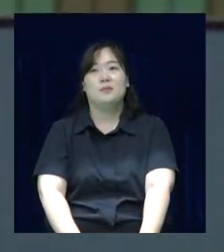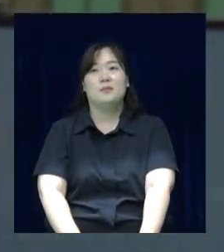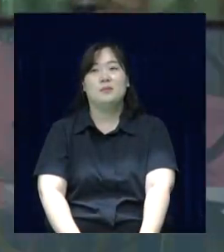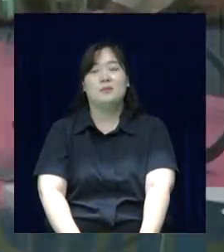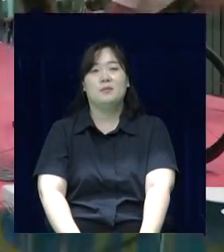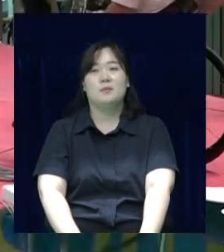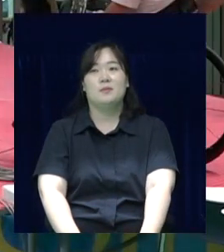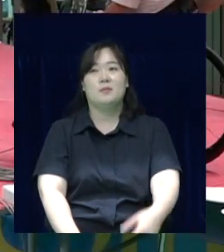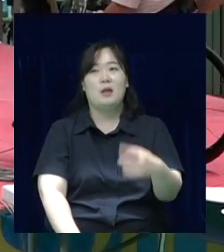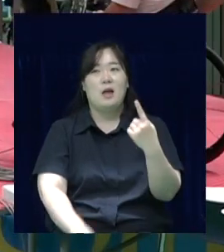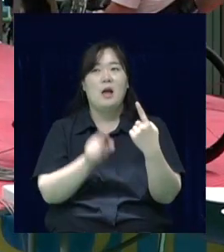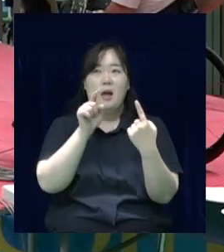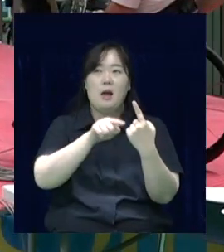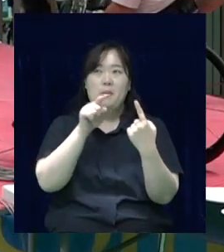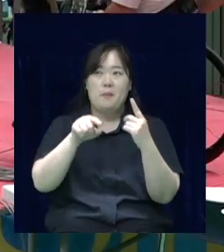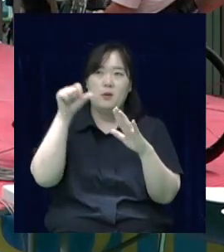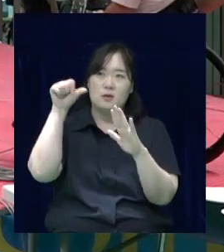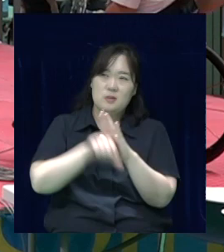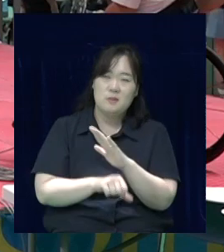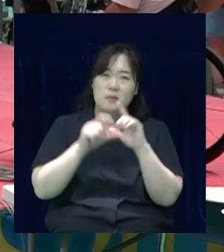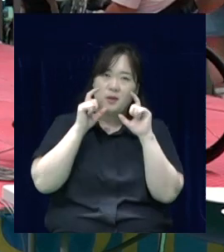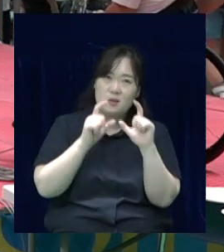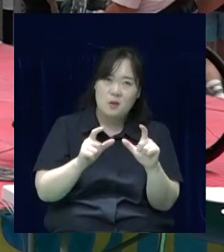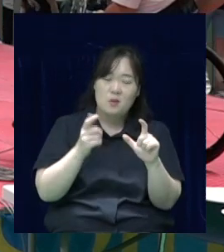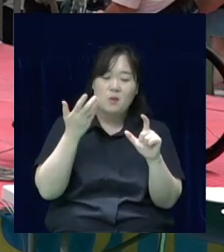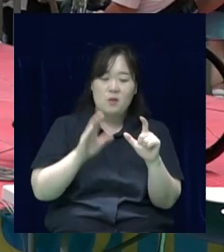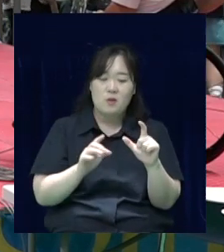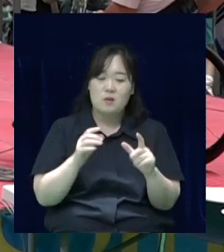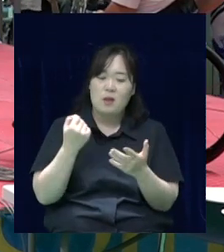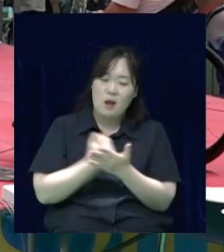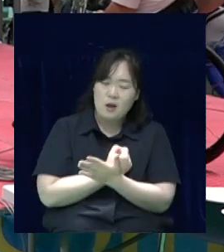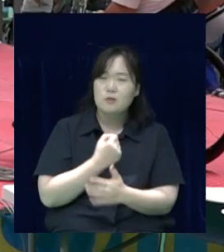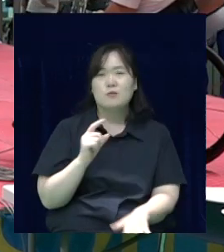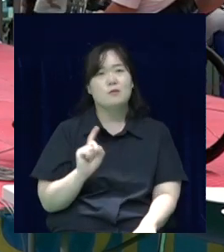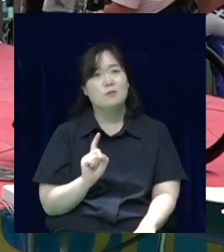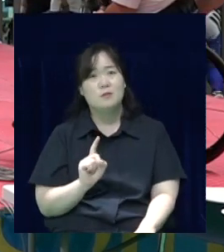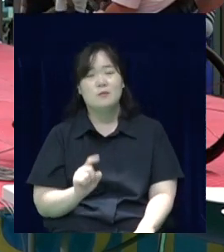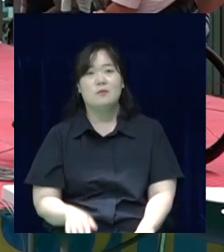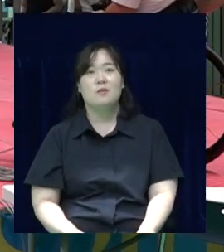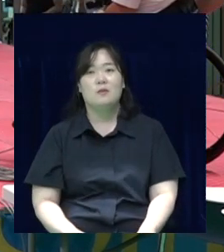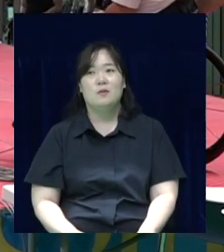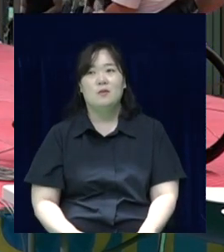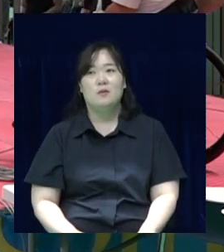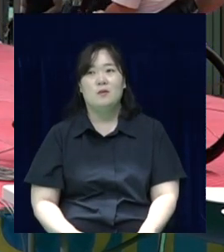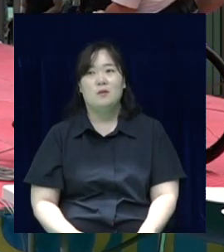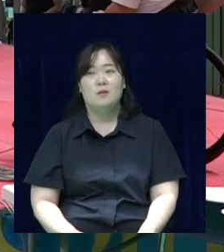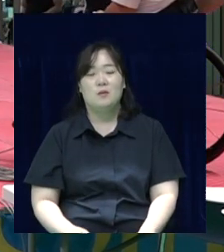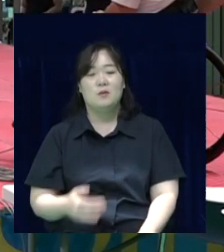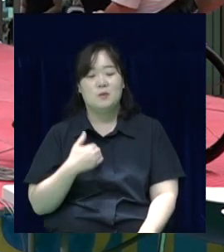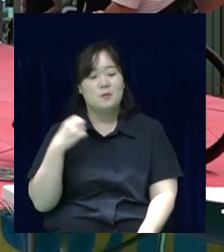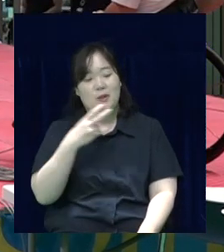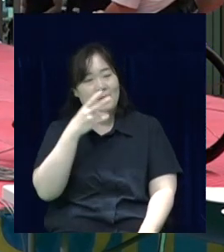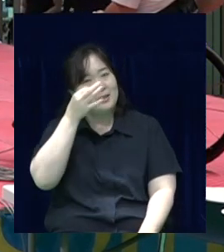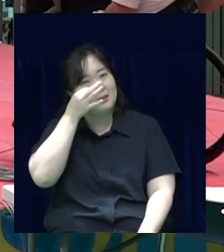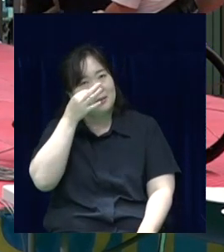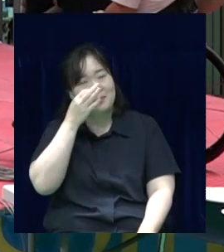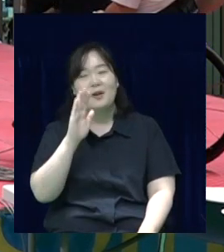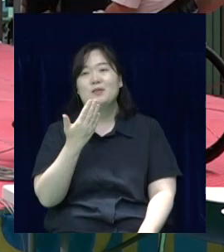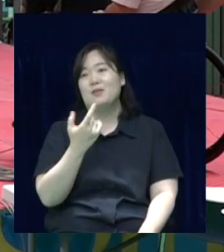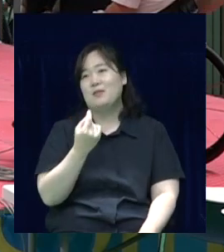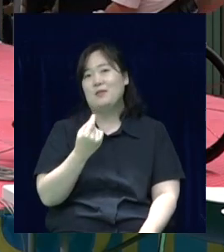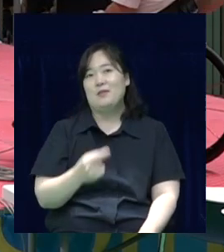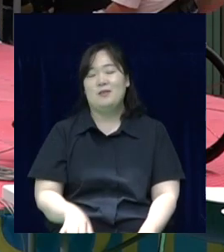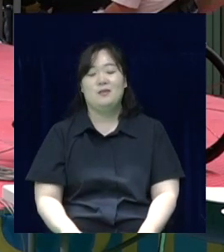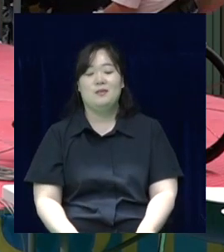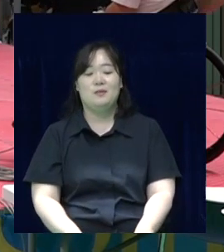한 명의 심판이 일단은 또 실패를 선언했었는데 어떤 부분에 아쉬움이 좀 있었을까요? 저 보면서 좀 네, 말씀드리겠습니다. 봐야 될 것 같고요. 네.